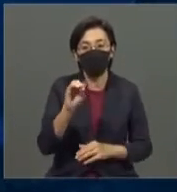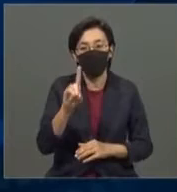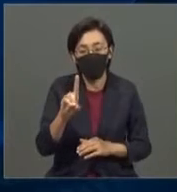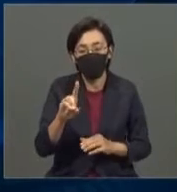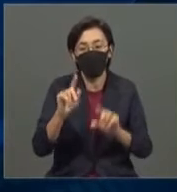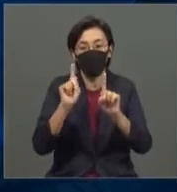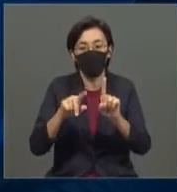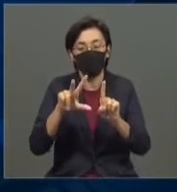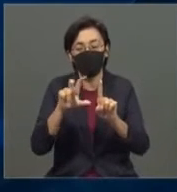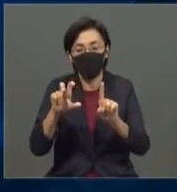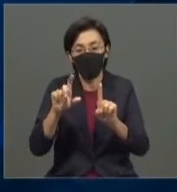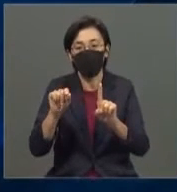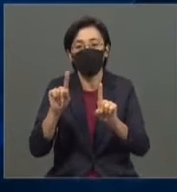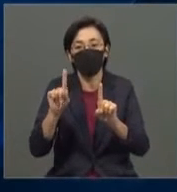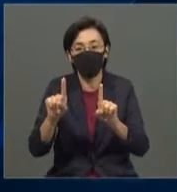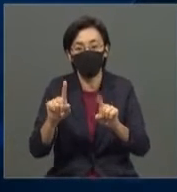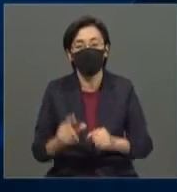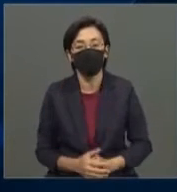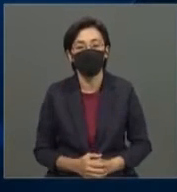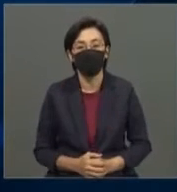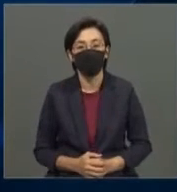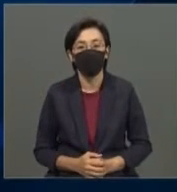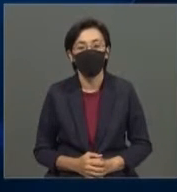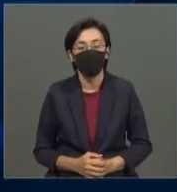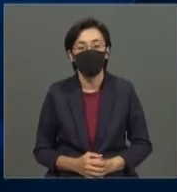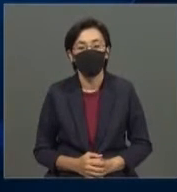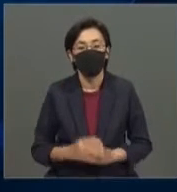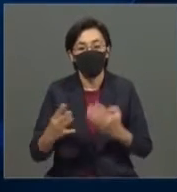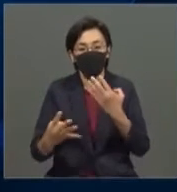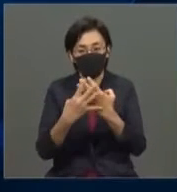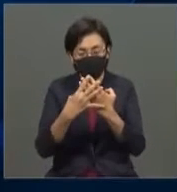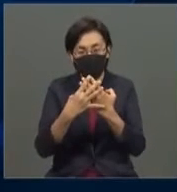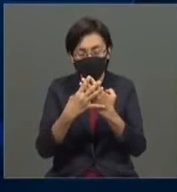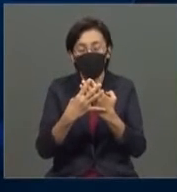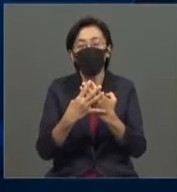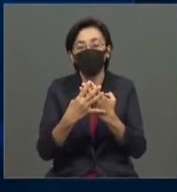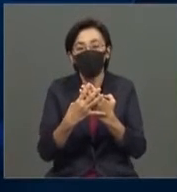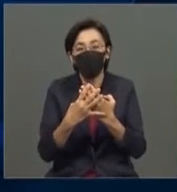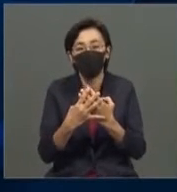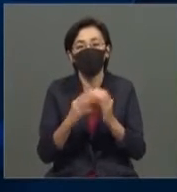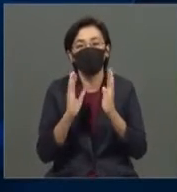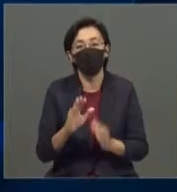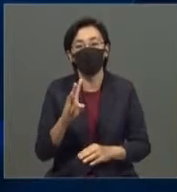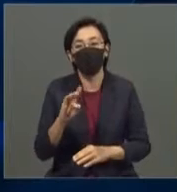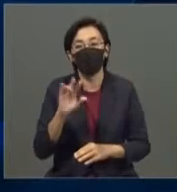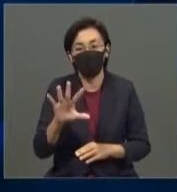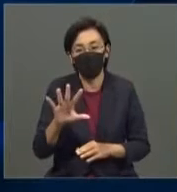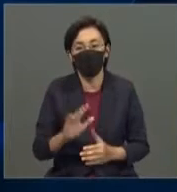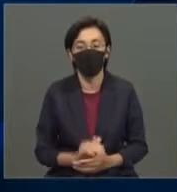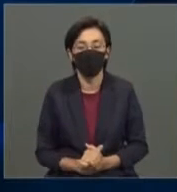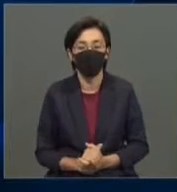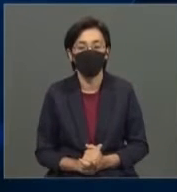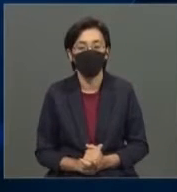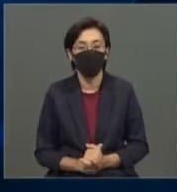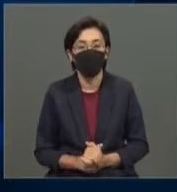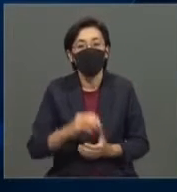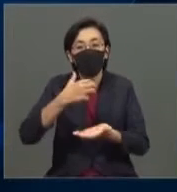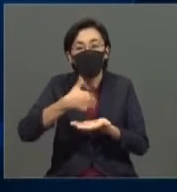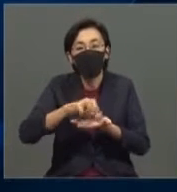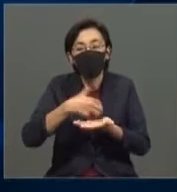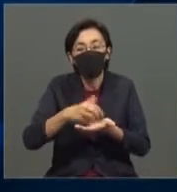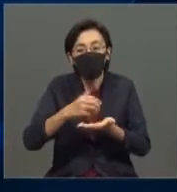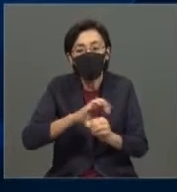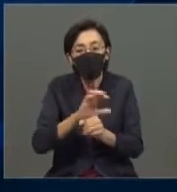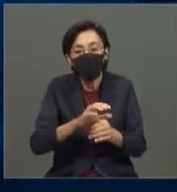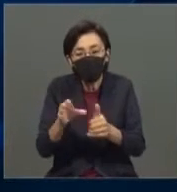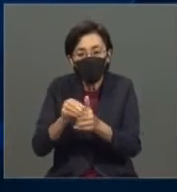ป็น 1,321 ครับแล้วก็อยู่ในเรือนจำวันนี้เลข2หลักคือ75นะครับนี่คือสิ่งที่เมื่อเ